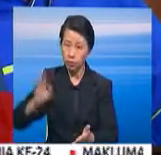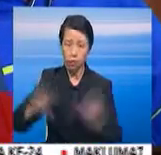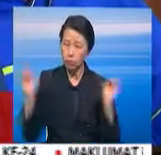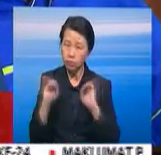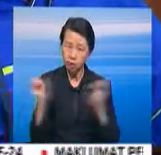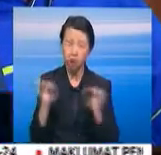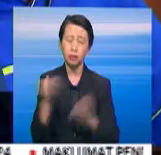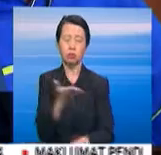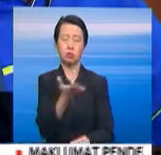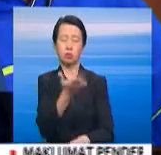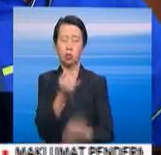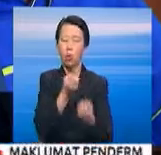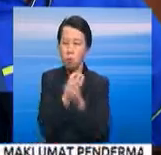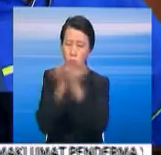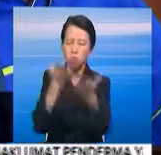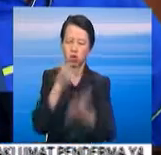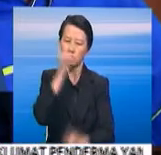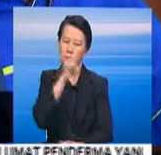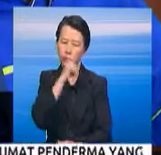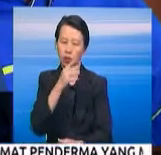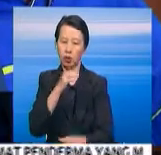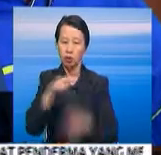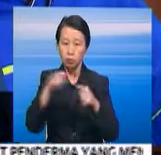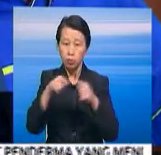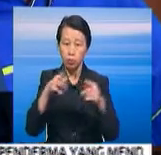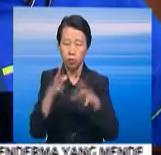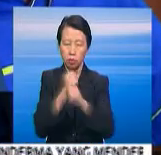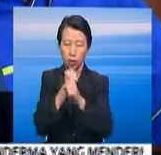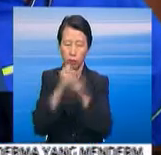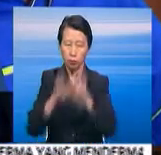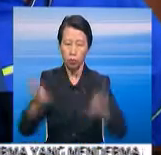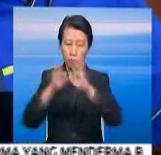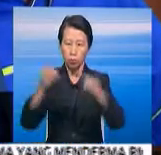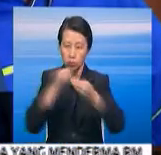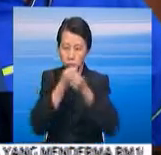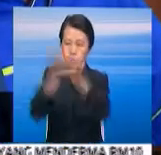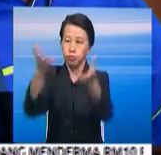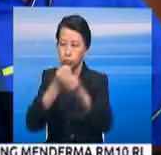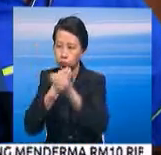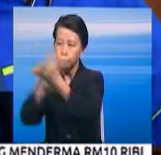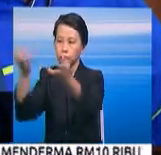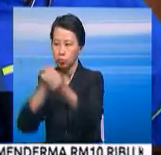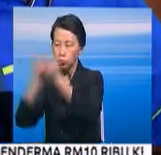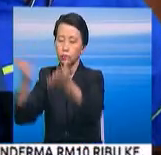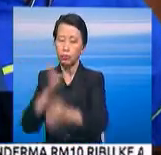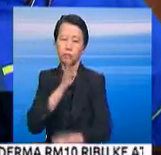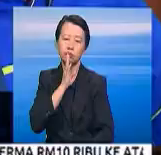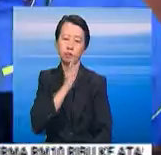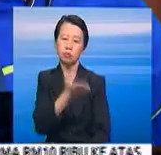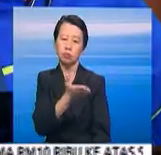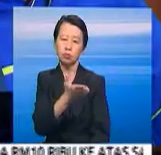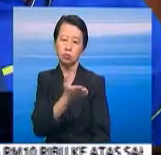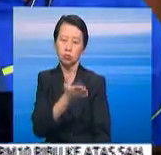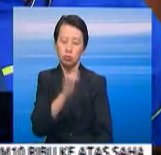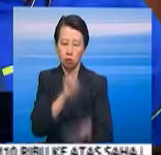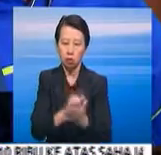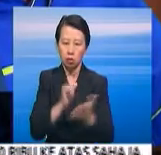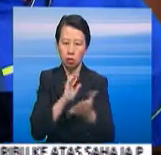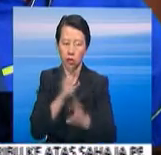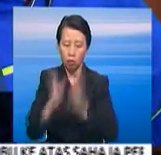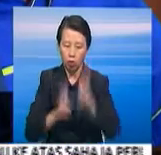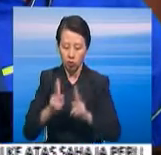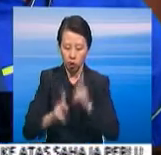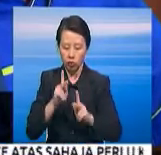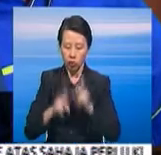pada mereka. Malah mereka bila dapat satu berita tu, mereka terus sebarkan sehingga kan itu melahirkan